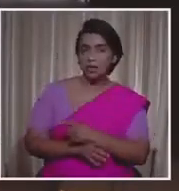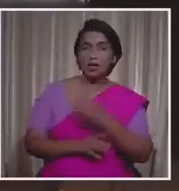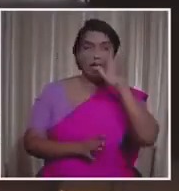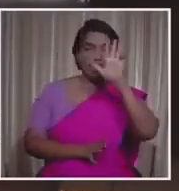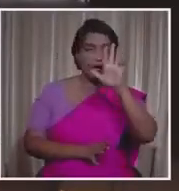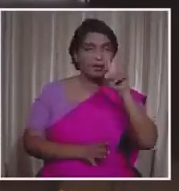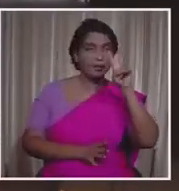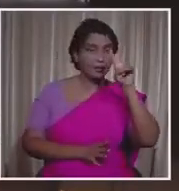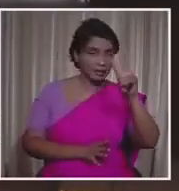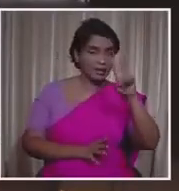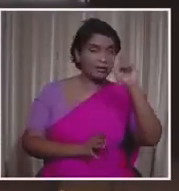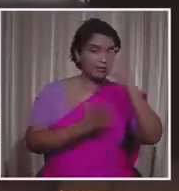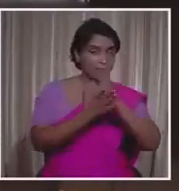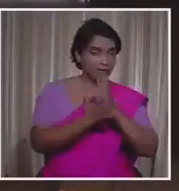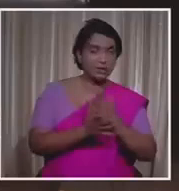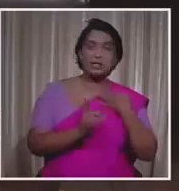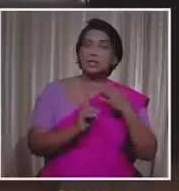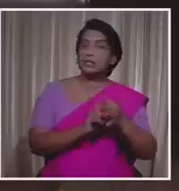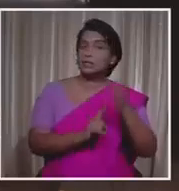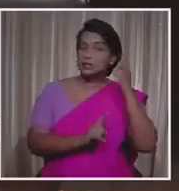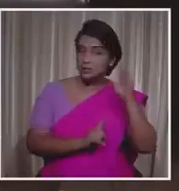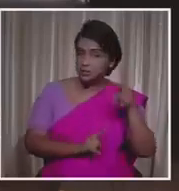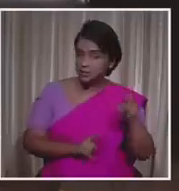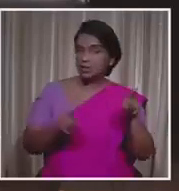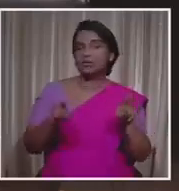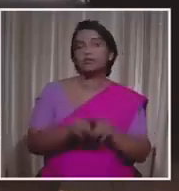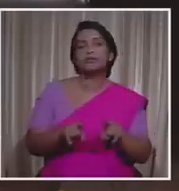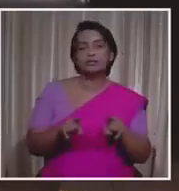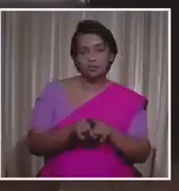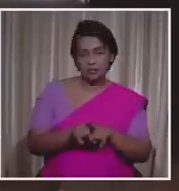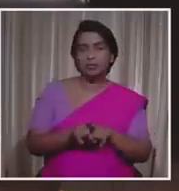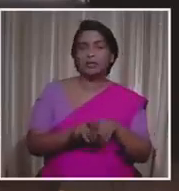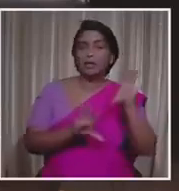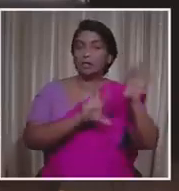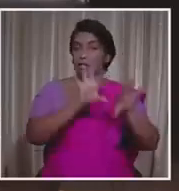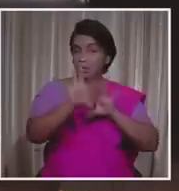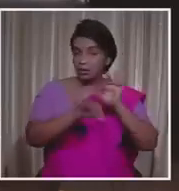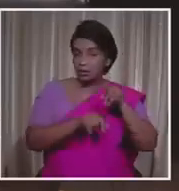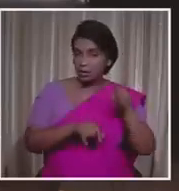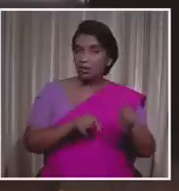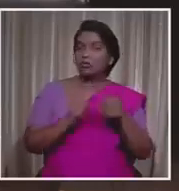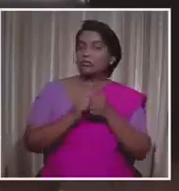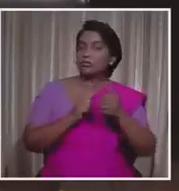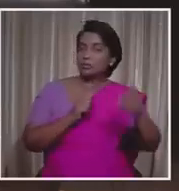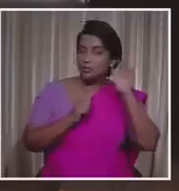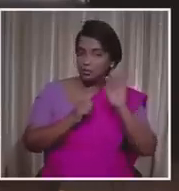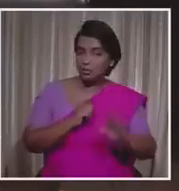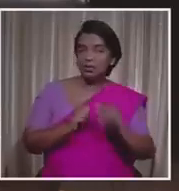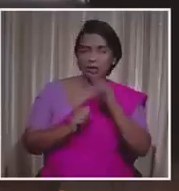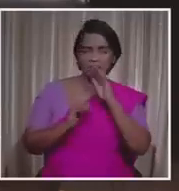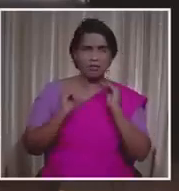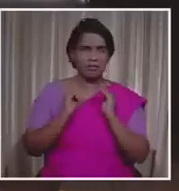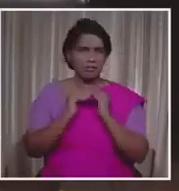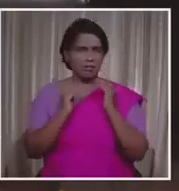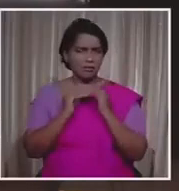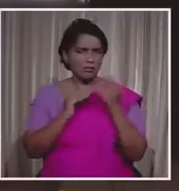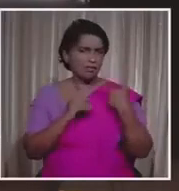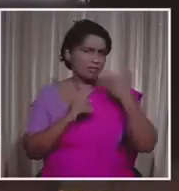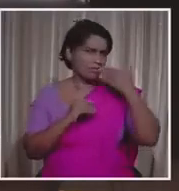92 ව්‍යවස්ථාවේ ජනාධිපතිවරයෙකු වශයෙන් තෝරාපත් කර ගැනීමට දක්වා ඇති නුසුදුසුකම්